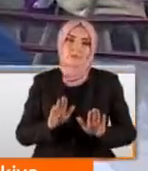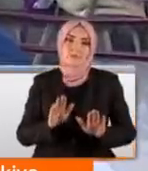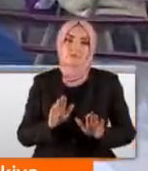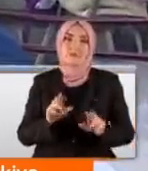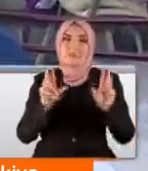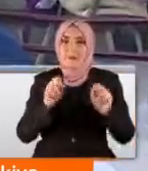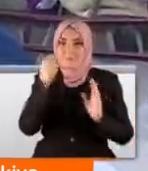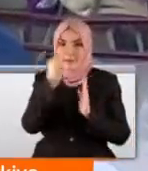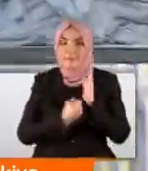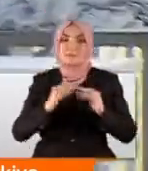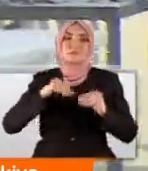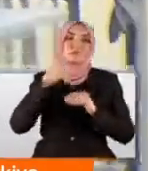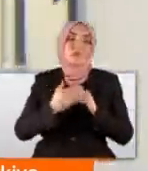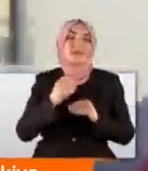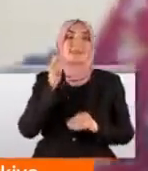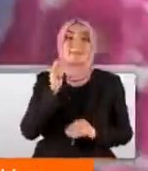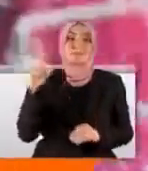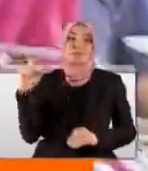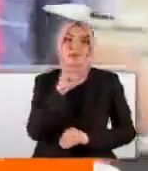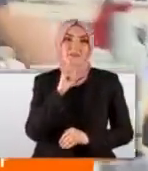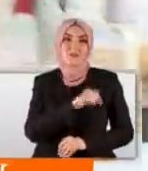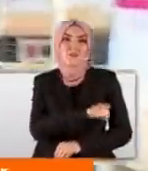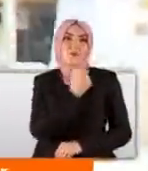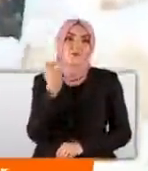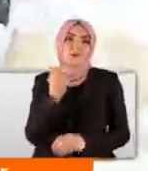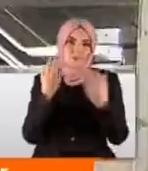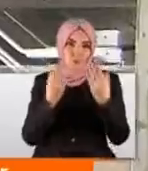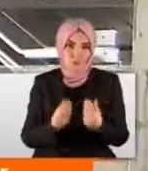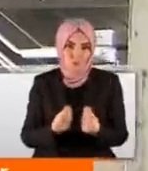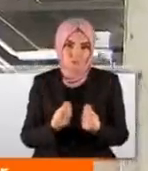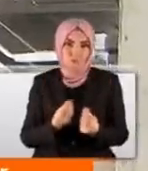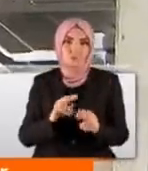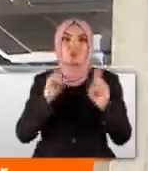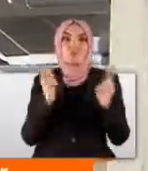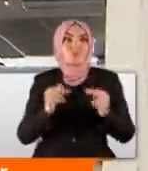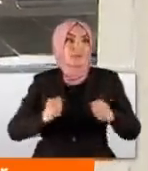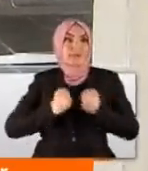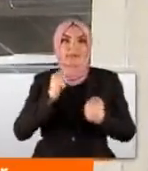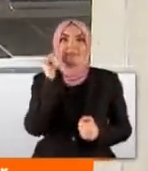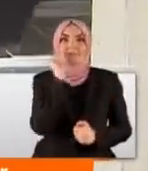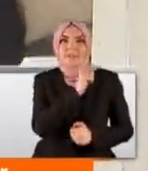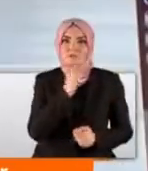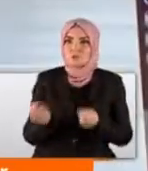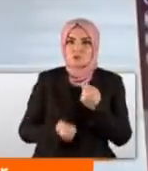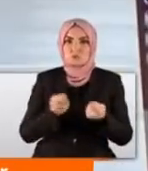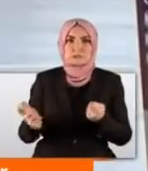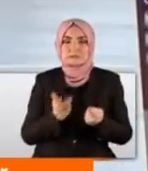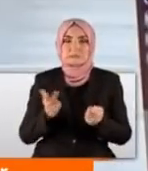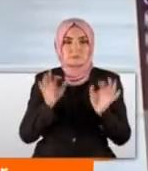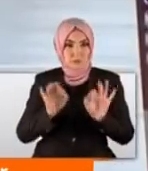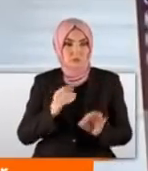normalleşme dönemine girildi. Dünya devi çarkların hızlı şekilde dönmeye başladığını duyurdu. Beklentiler ikinci çeyrekte